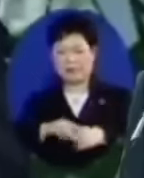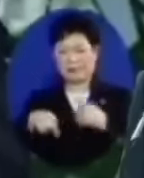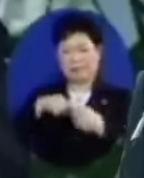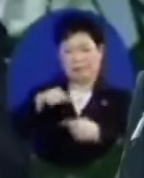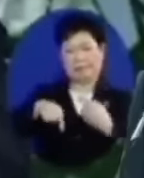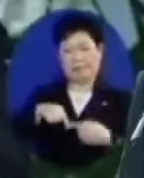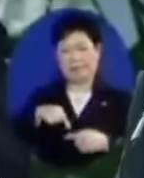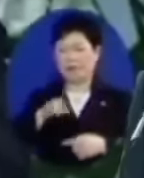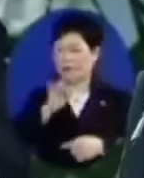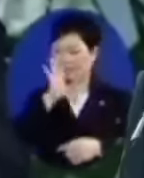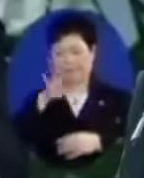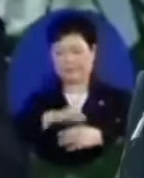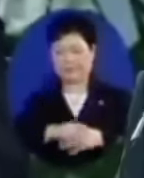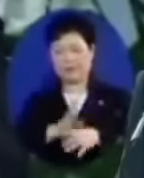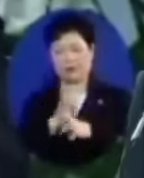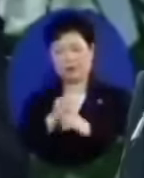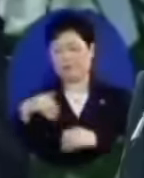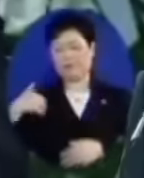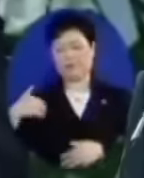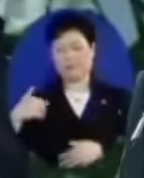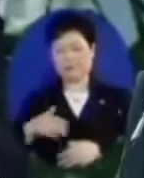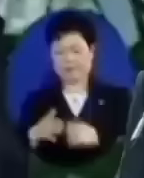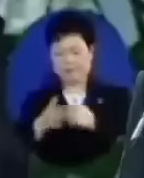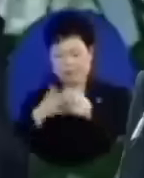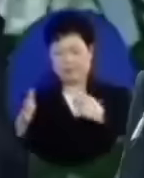쯤인지 알지를 못하는 것입니다.